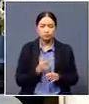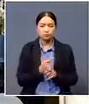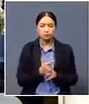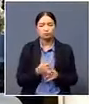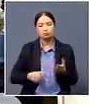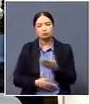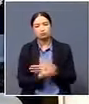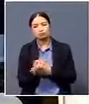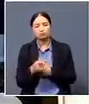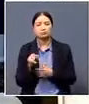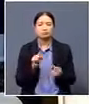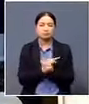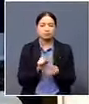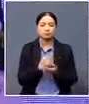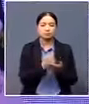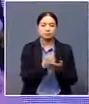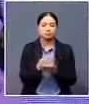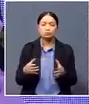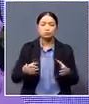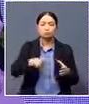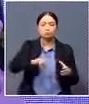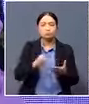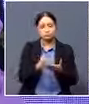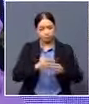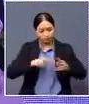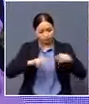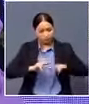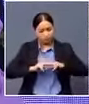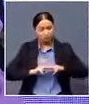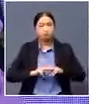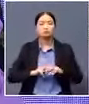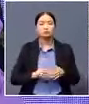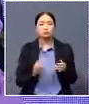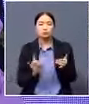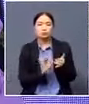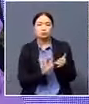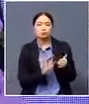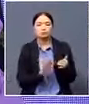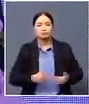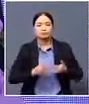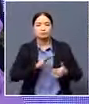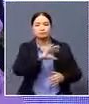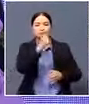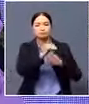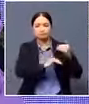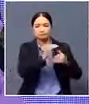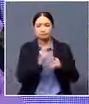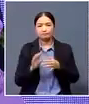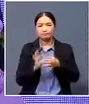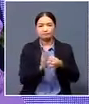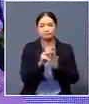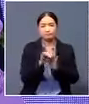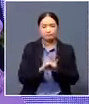ผู้ด้อยโอกาสในสังคมเพื่อช่วยให้กลุ่มเปราะบางสามารถพึ่งพาตนเองและพัฒนาคุณภาพชีวิตได้ดีขึ้นซึ่งสอดคล้องตามนโย